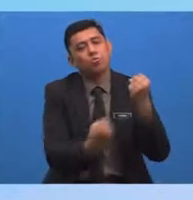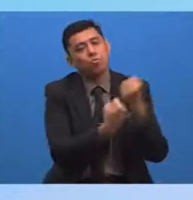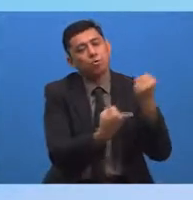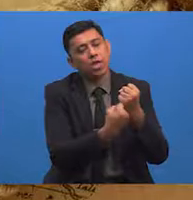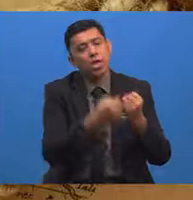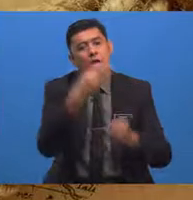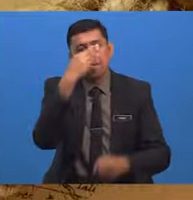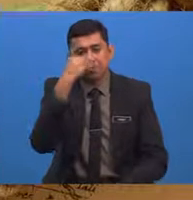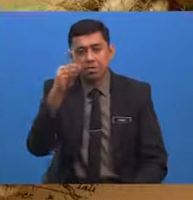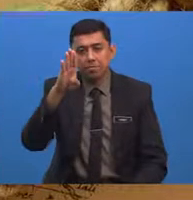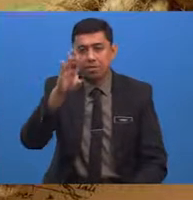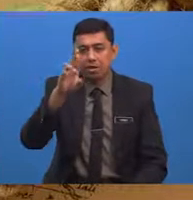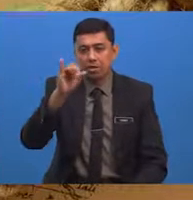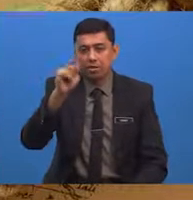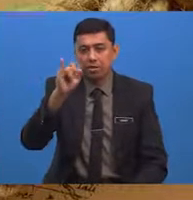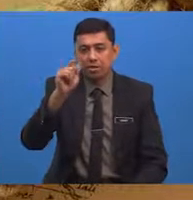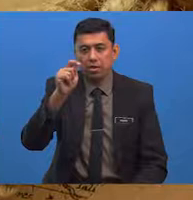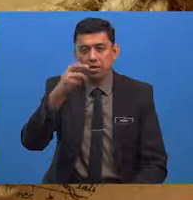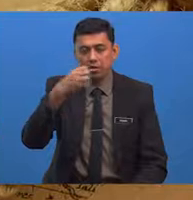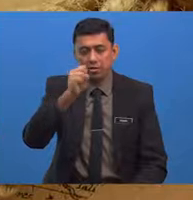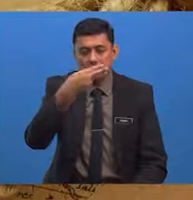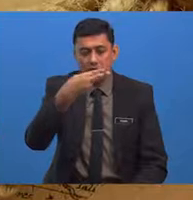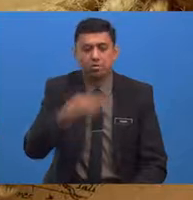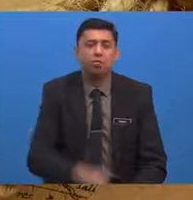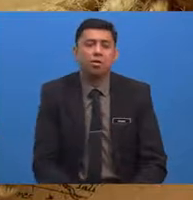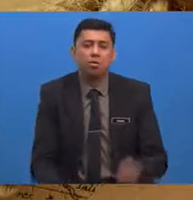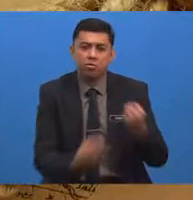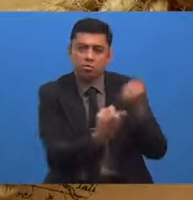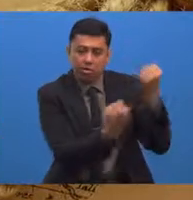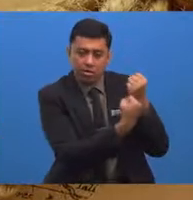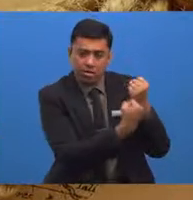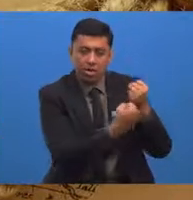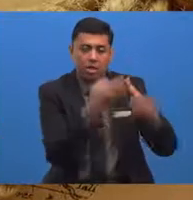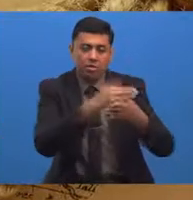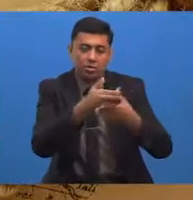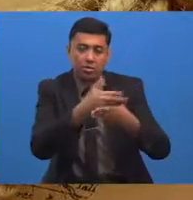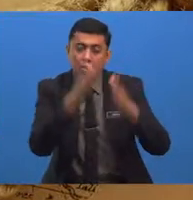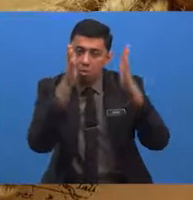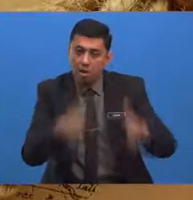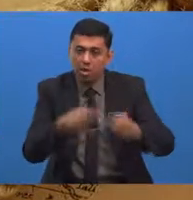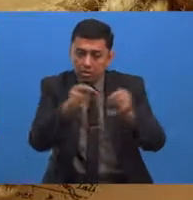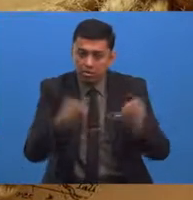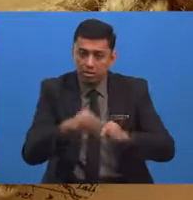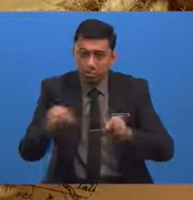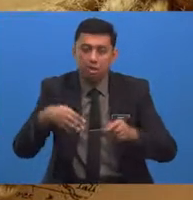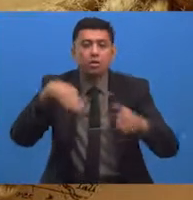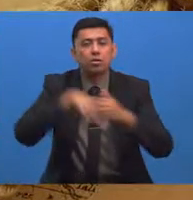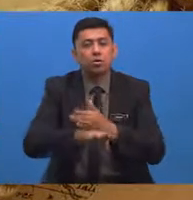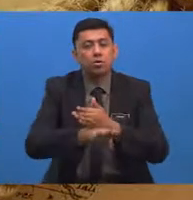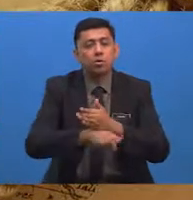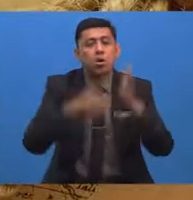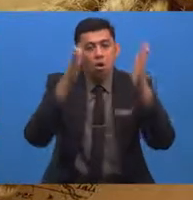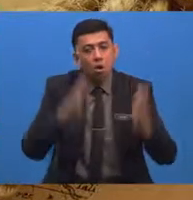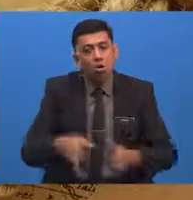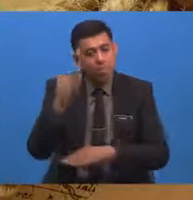British. James Brooke turut berjaya mendapatkan sokongan sebahagian orang tempatan termasuklah